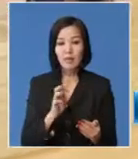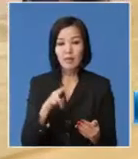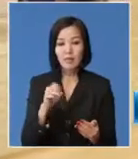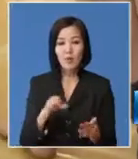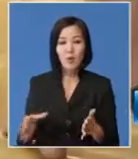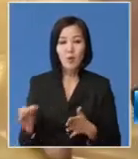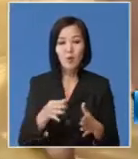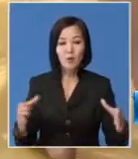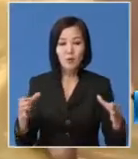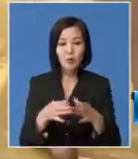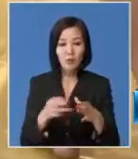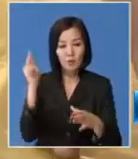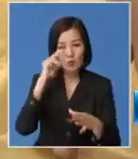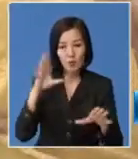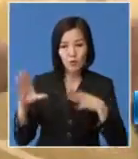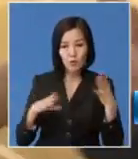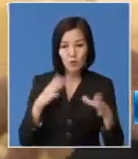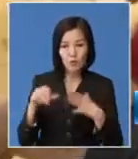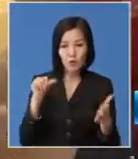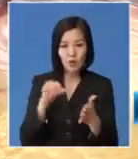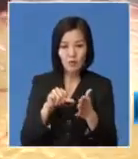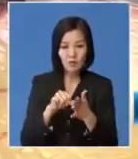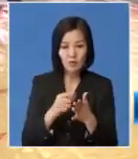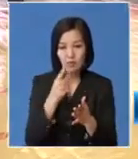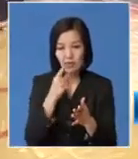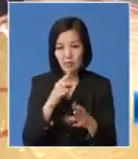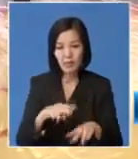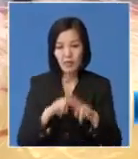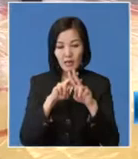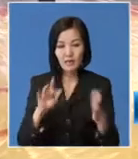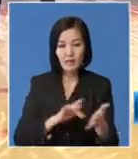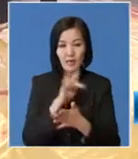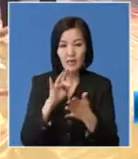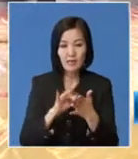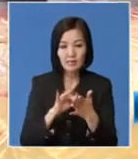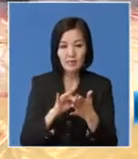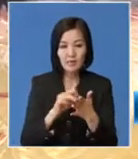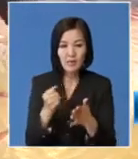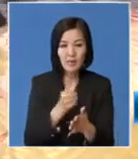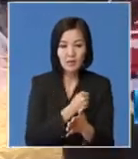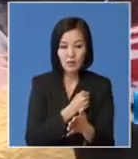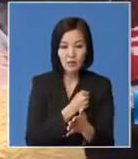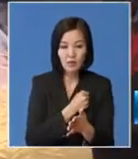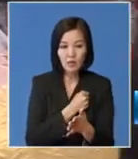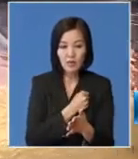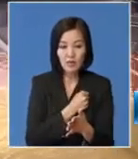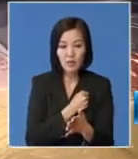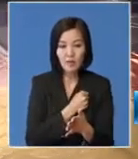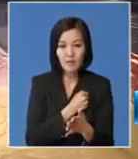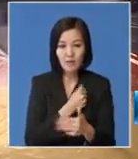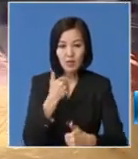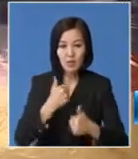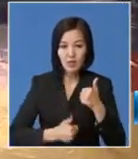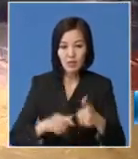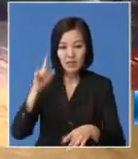құрама командасы сапында оқу жаттығу жиынына қатысып жатыр. Олар жақында Астана қаласында аралас жауынгерлік ММА-ден жалауын желбірететін